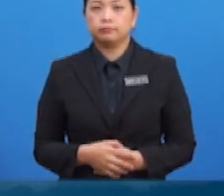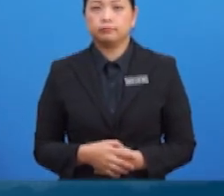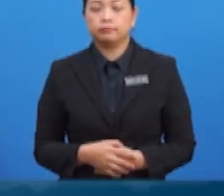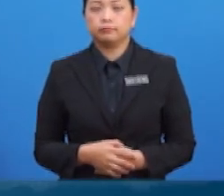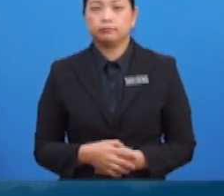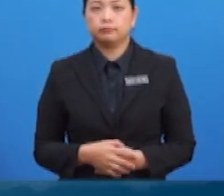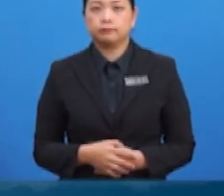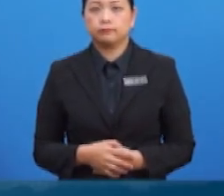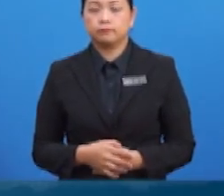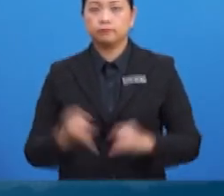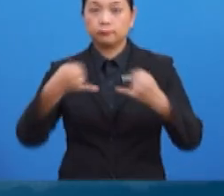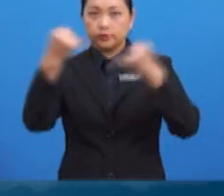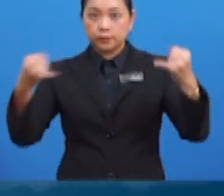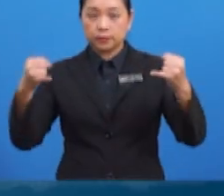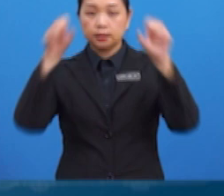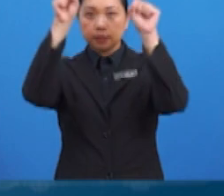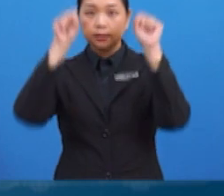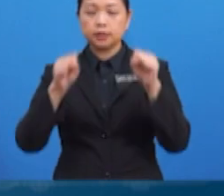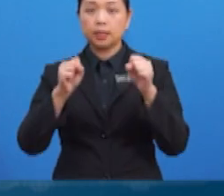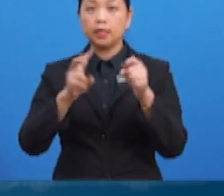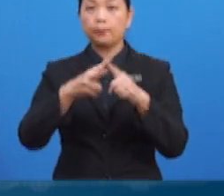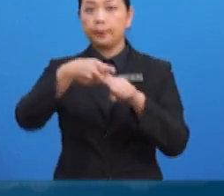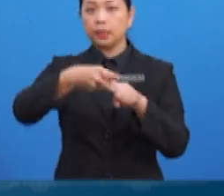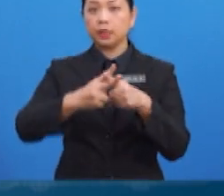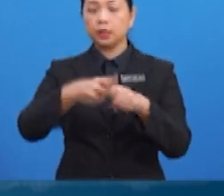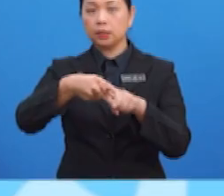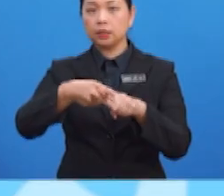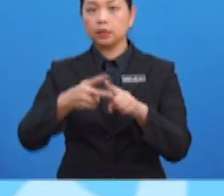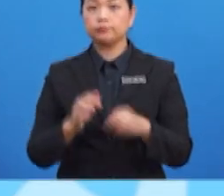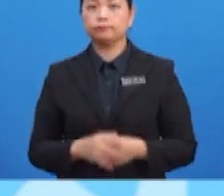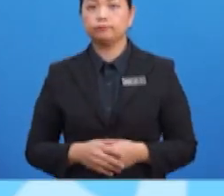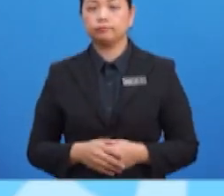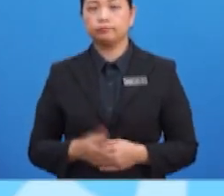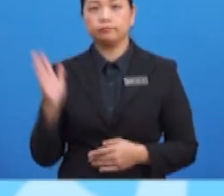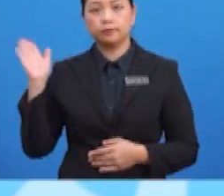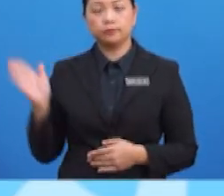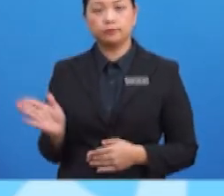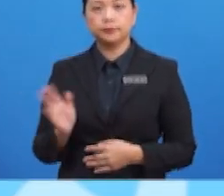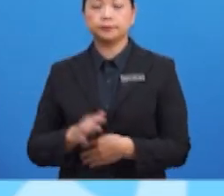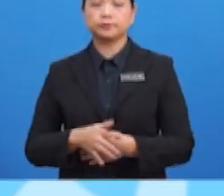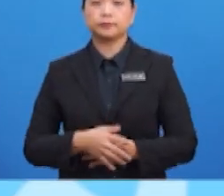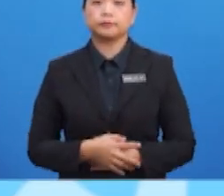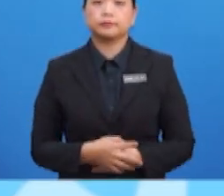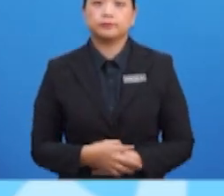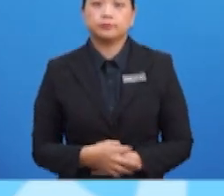Jenis sistem mekanikal yang keempat ialah sistem pneumatik.